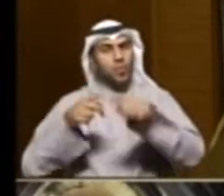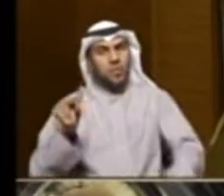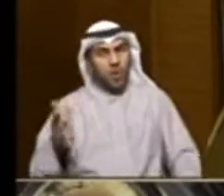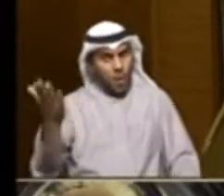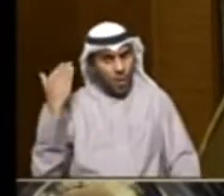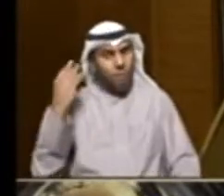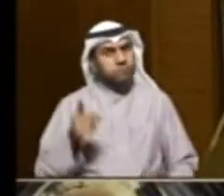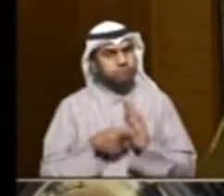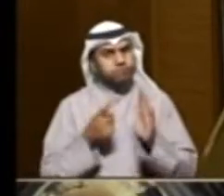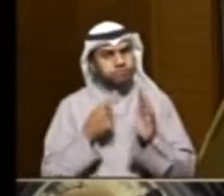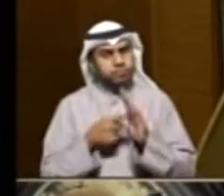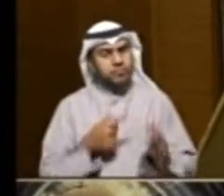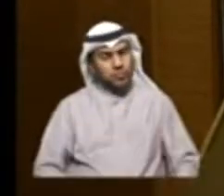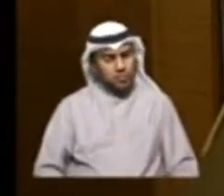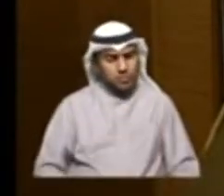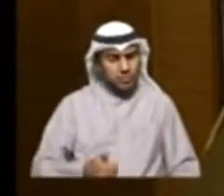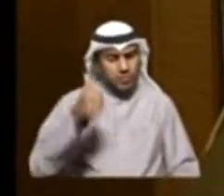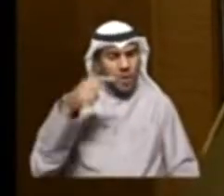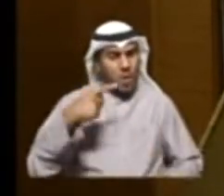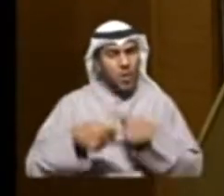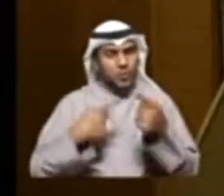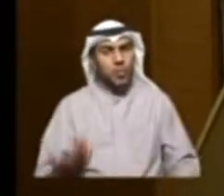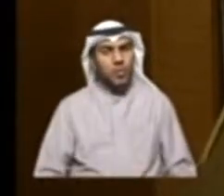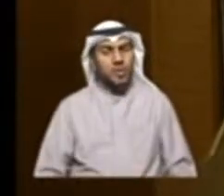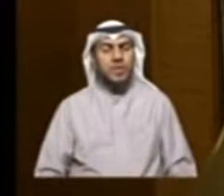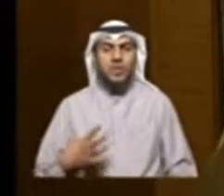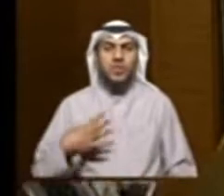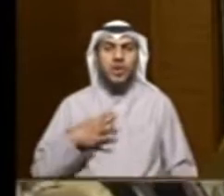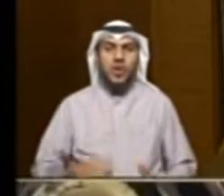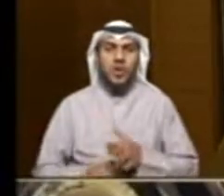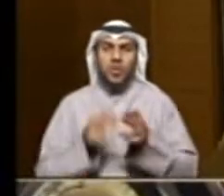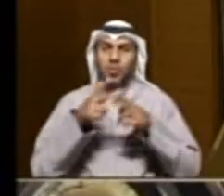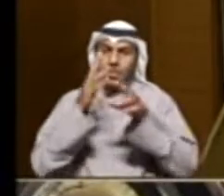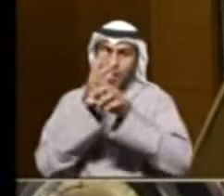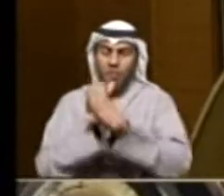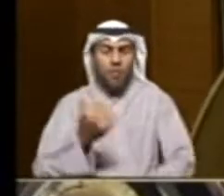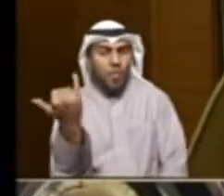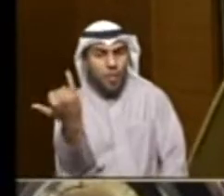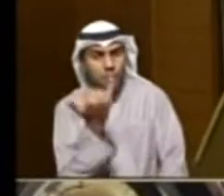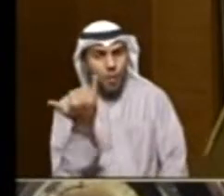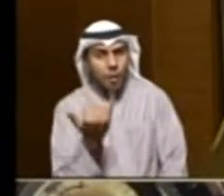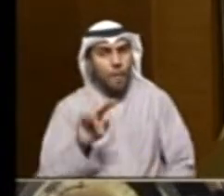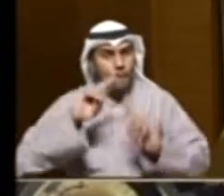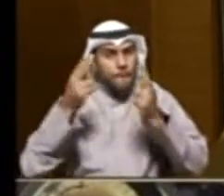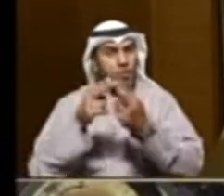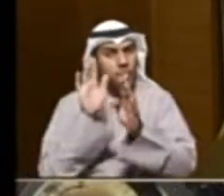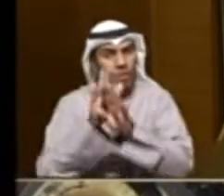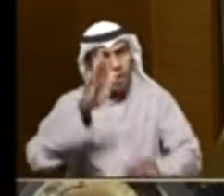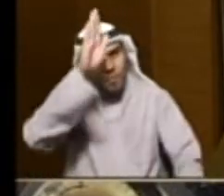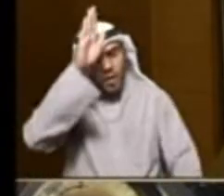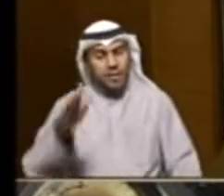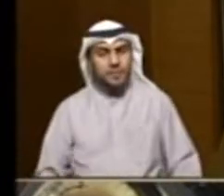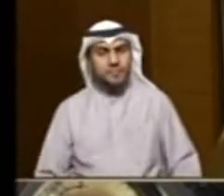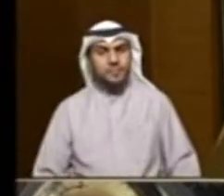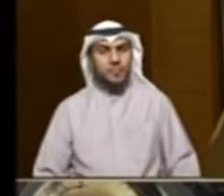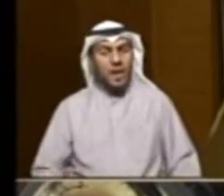رغبات وتكلل بالنجاح، وهذه رغبة طبعا بالنسبة للكويت مهمة جدا. هذه التضارب اليوم